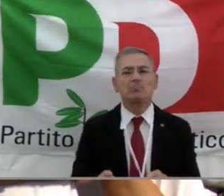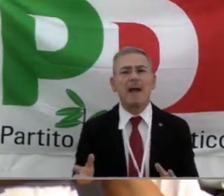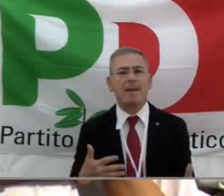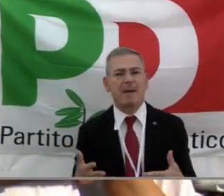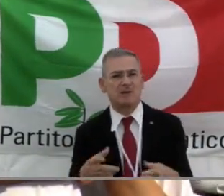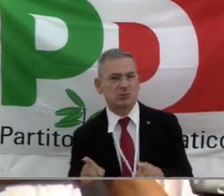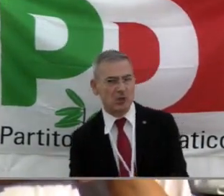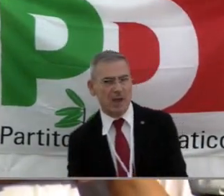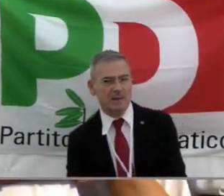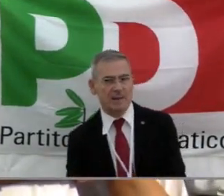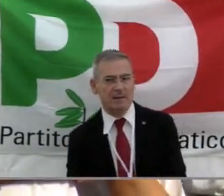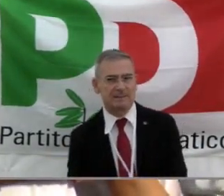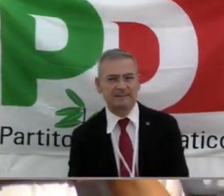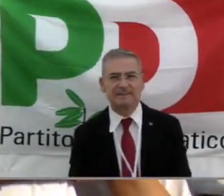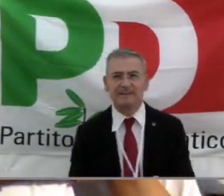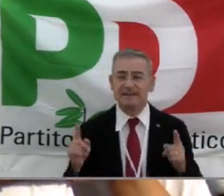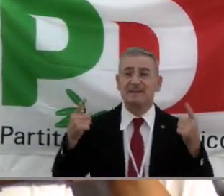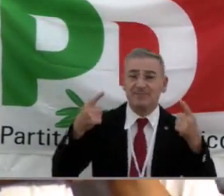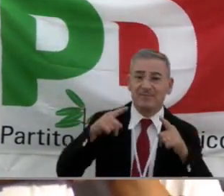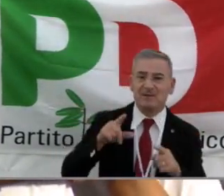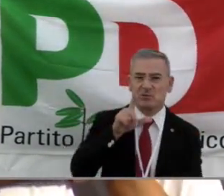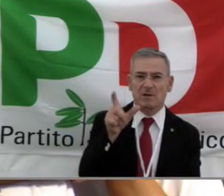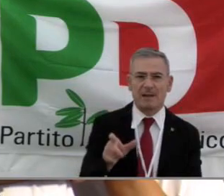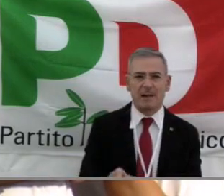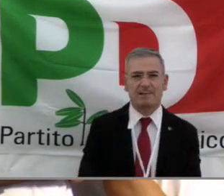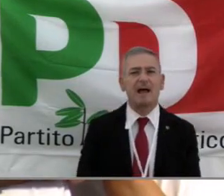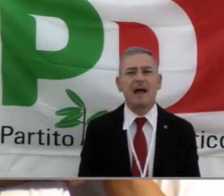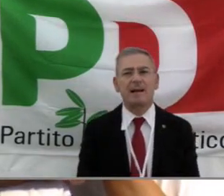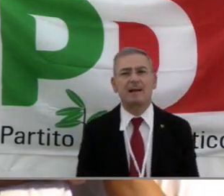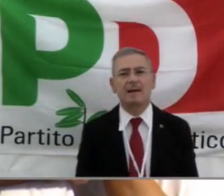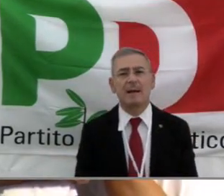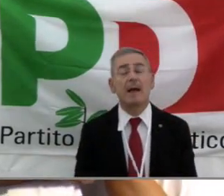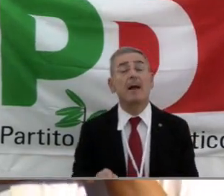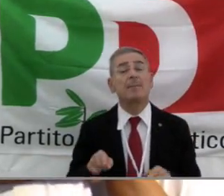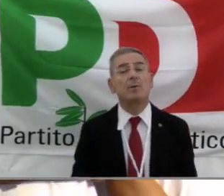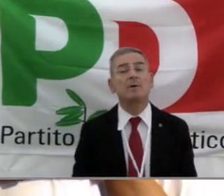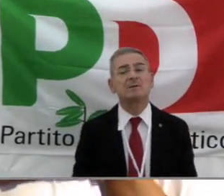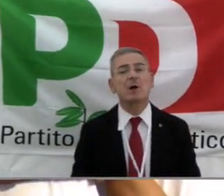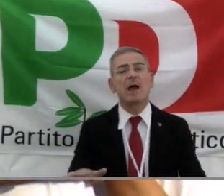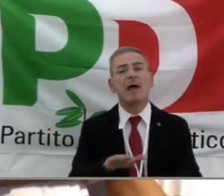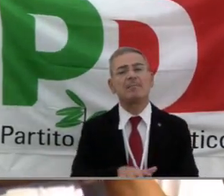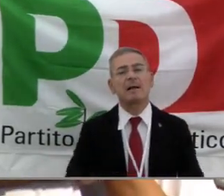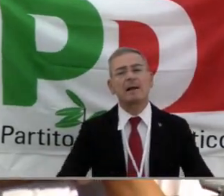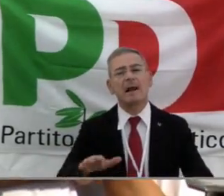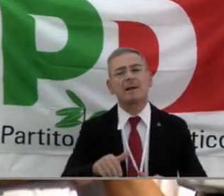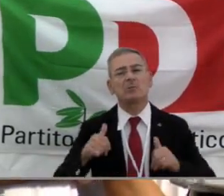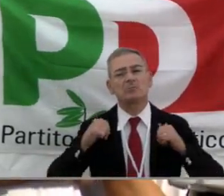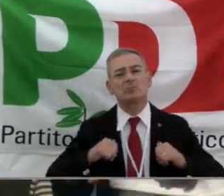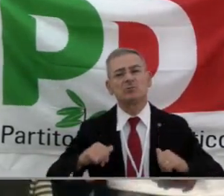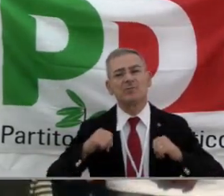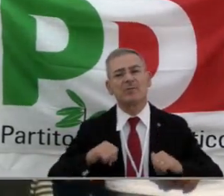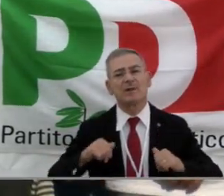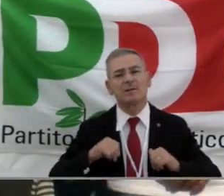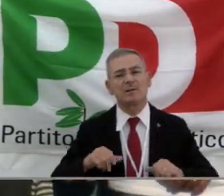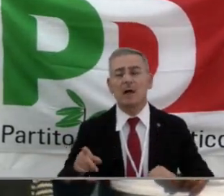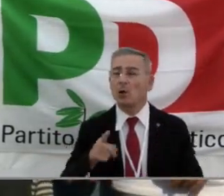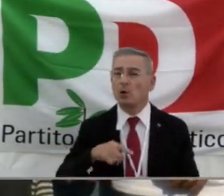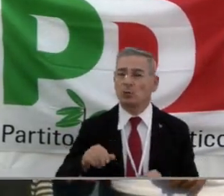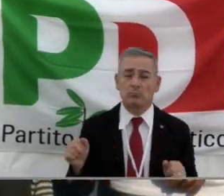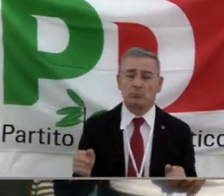emergenziale, cruciale del nostro paese, perché è un terreno di civiltà che noi non possiamo